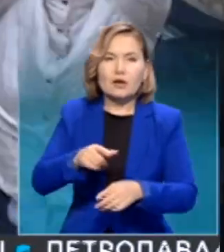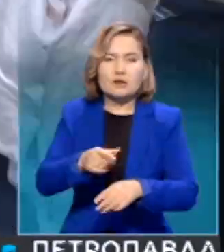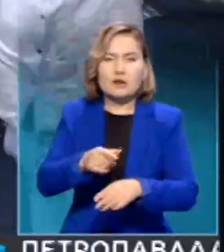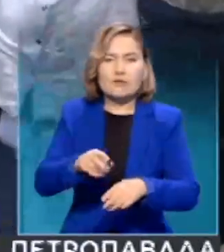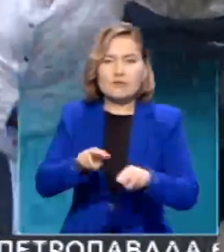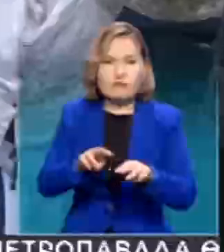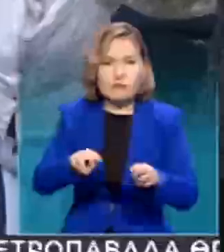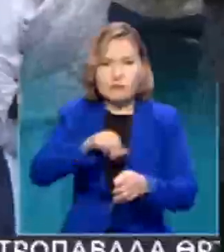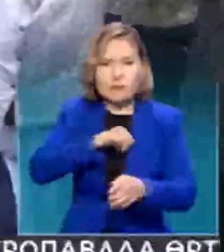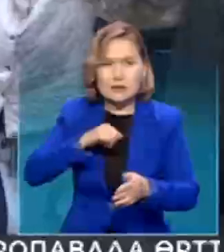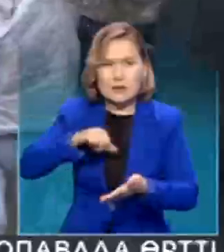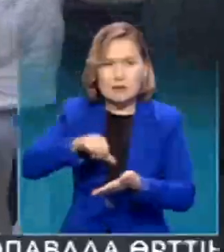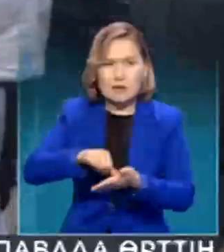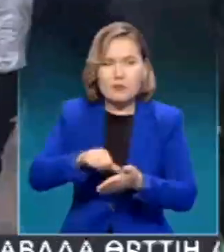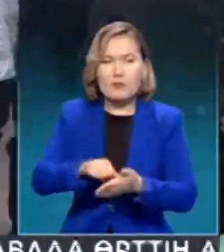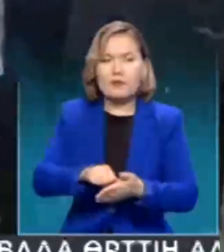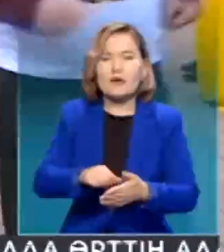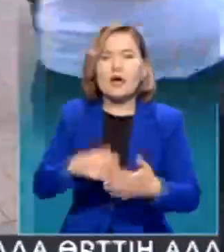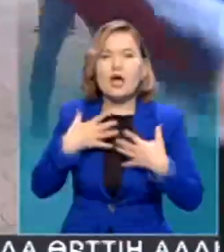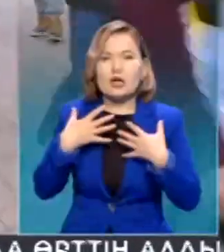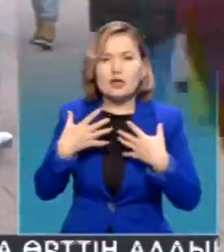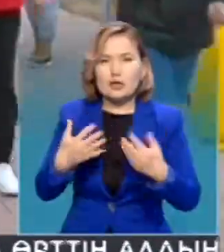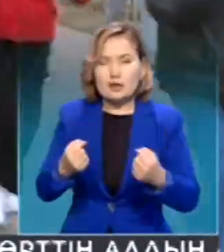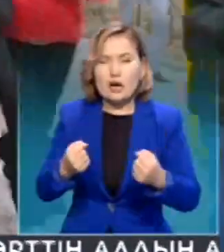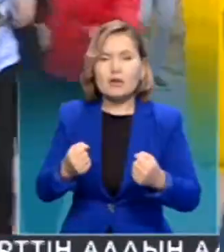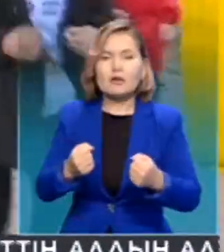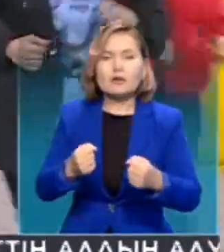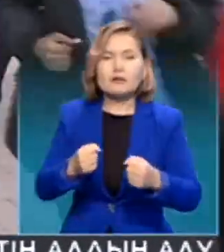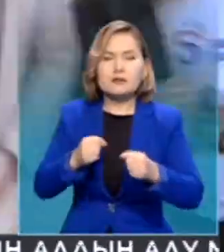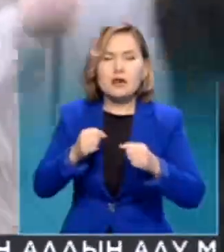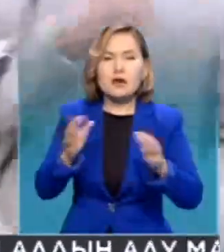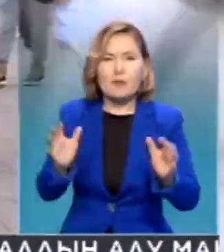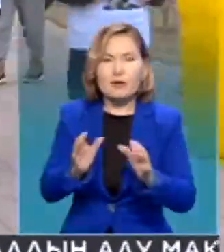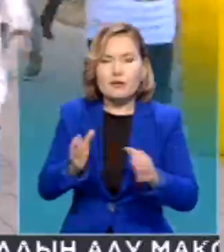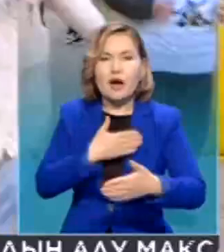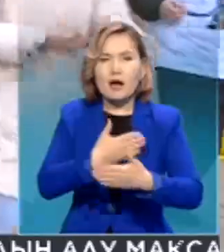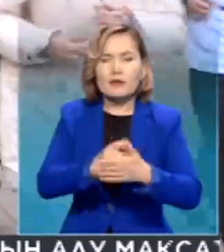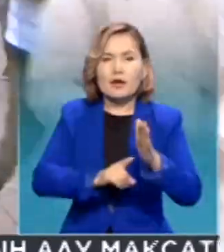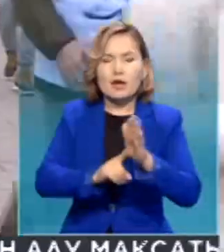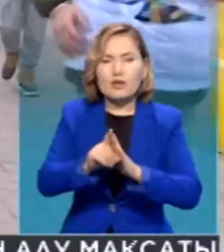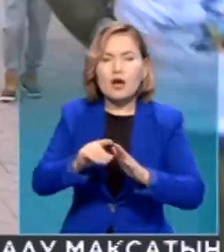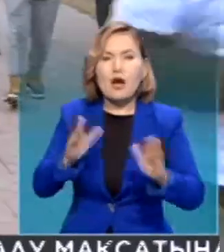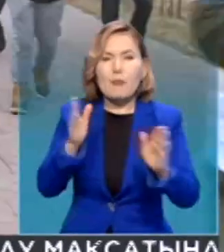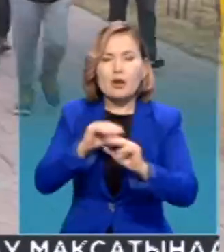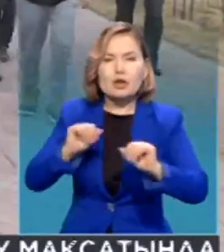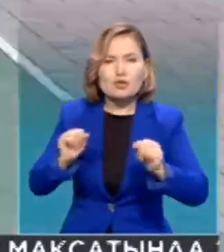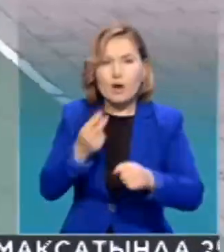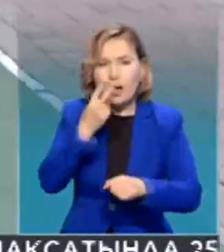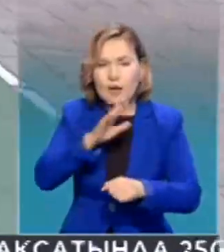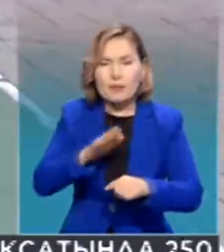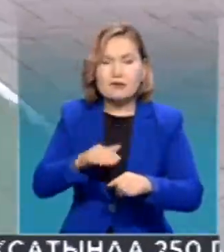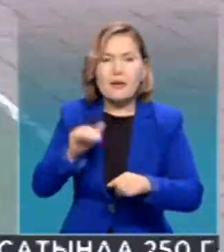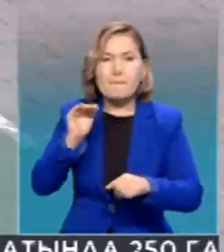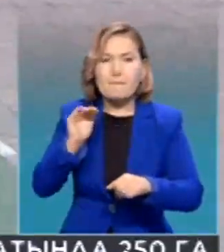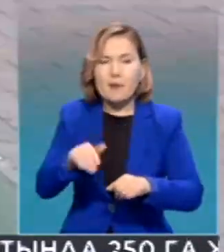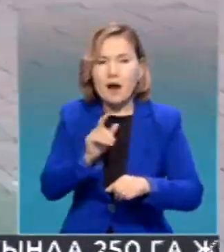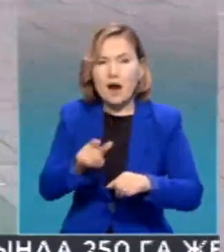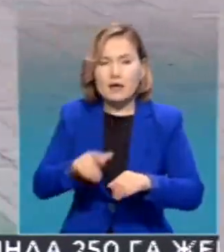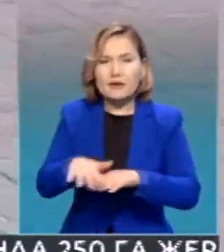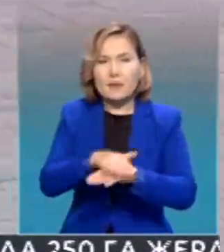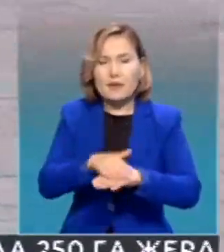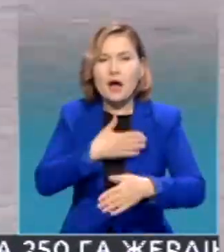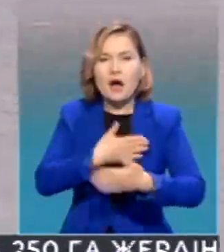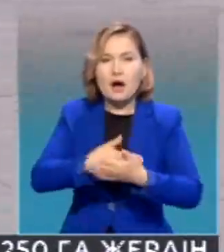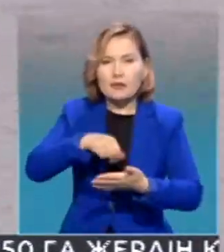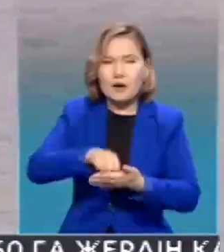Ne sözden iske insanlık aksiyası bastaldı. Künün suğuktuğuna karamastan mıngı jo kala tırgını kazır aksiyaya katısıp